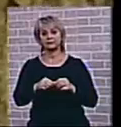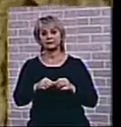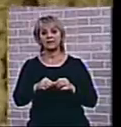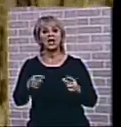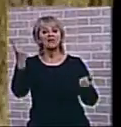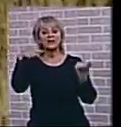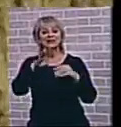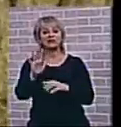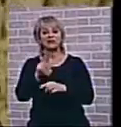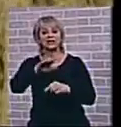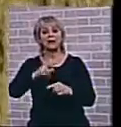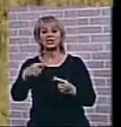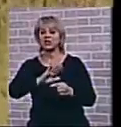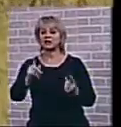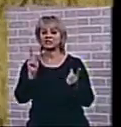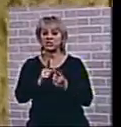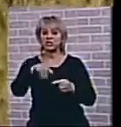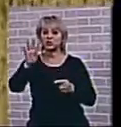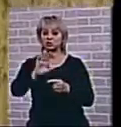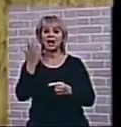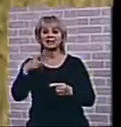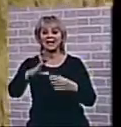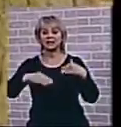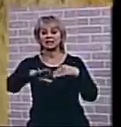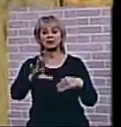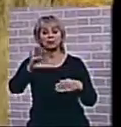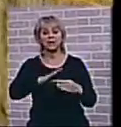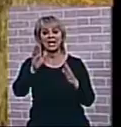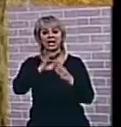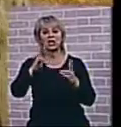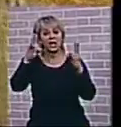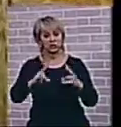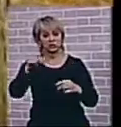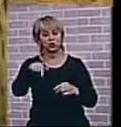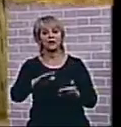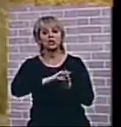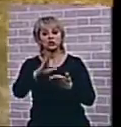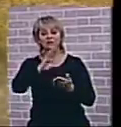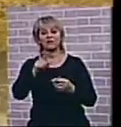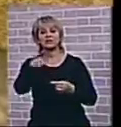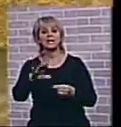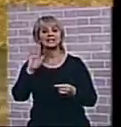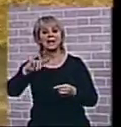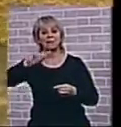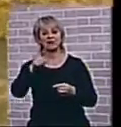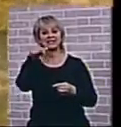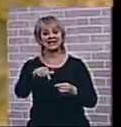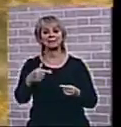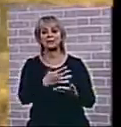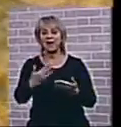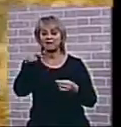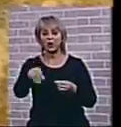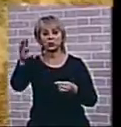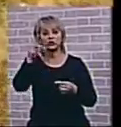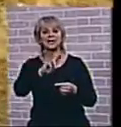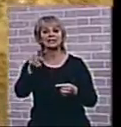В фантастических фильмах нередко встречается сюжет, когда на Земле пришло время экологической катастрофы, и чистый воздух становится самым востребованным товаром.